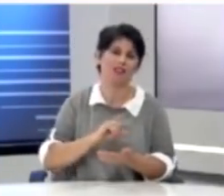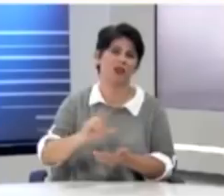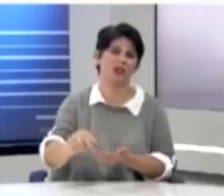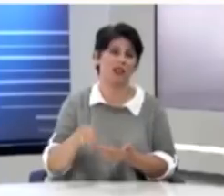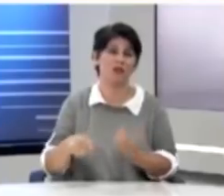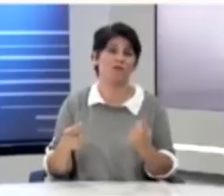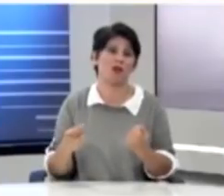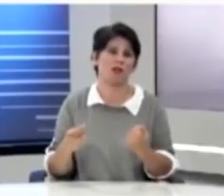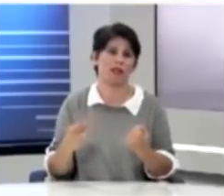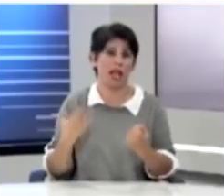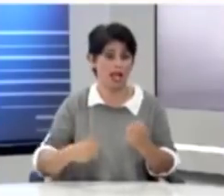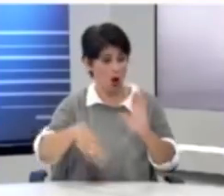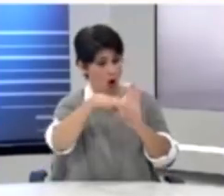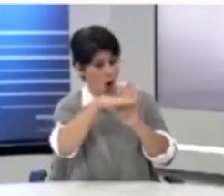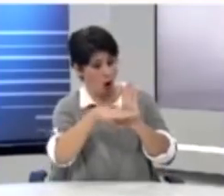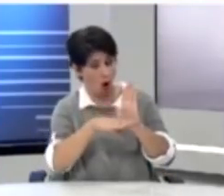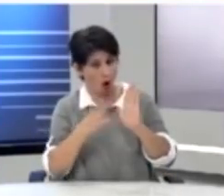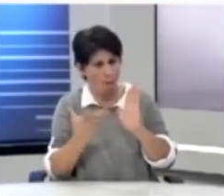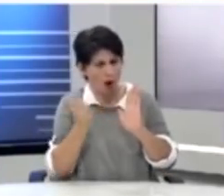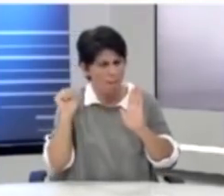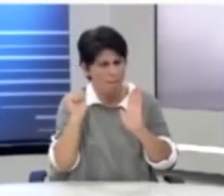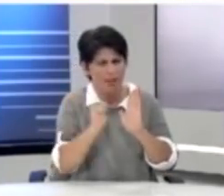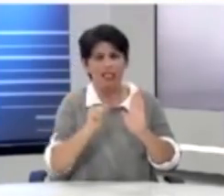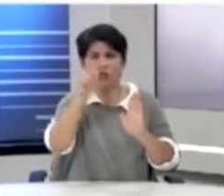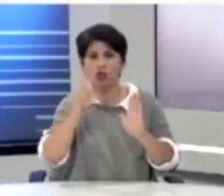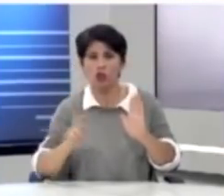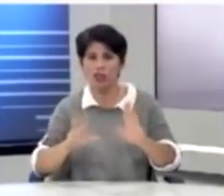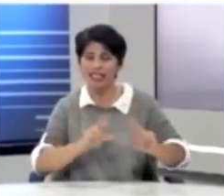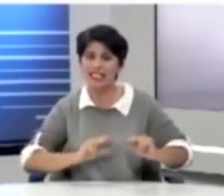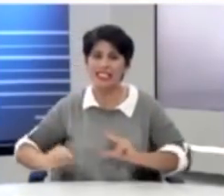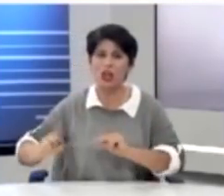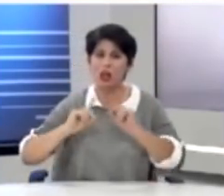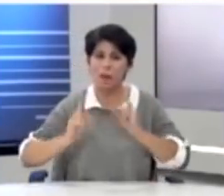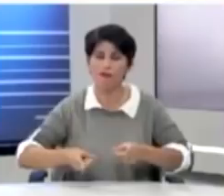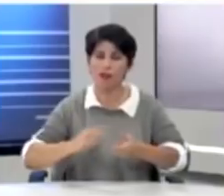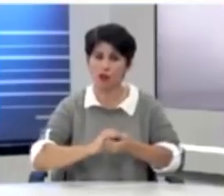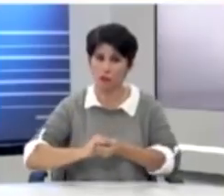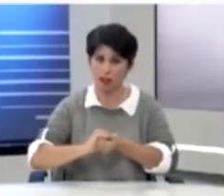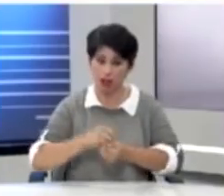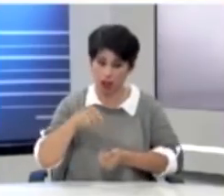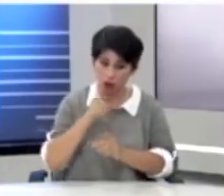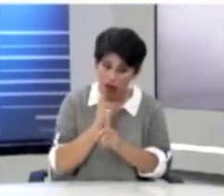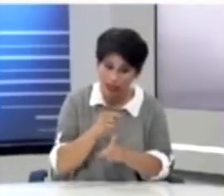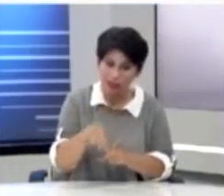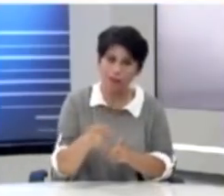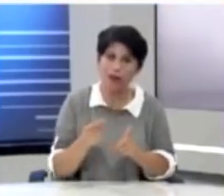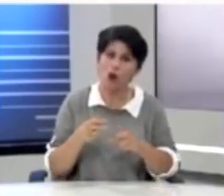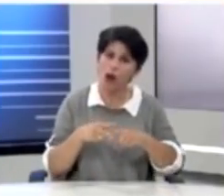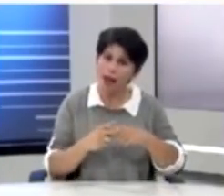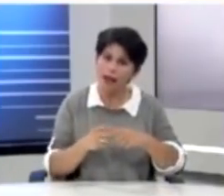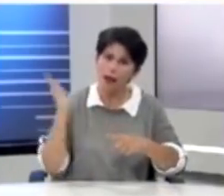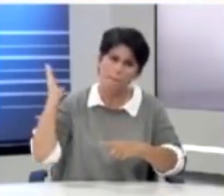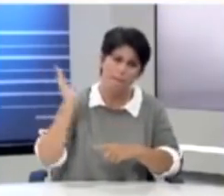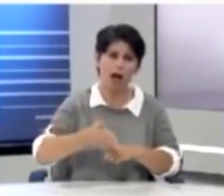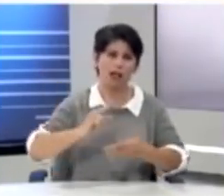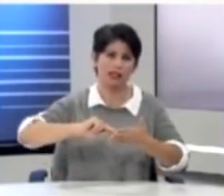βάζεται ασφυκτικούς όρους στη ζωή και στις συλλογικές αποφάσεις των σωματείων. Για το συγκεκριμένο εργαλείο χτυπήματος